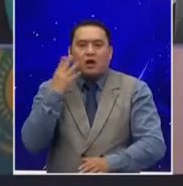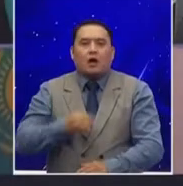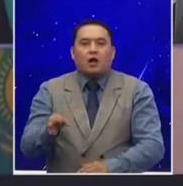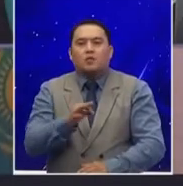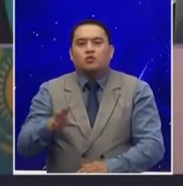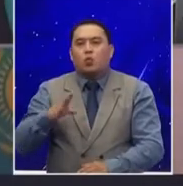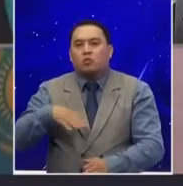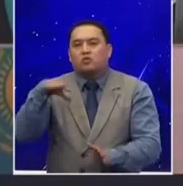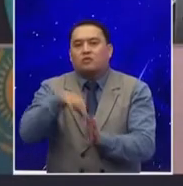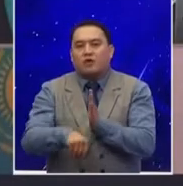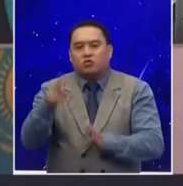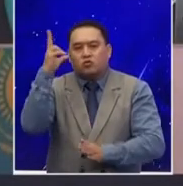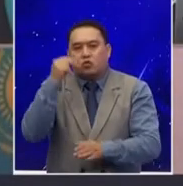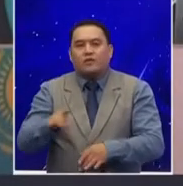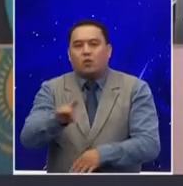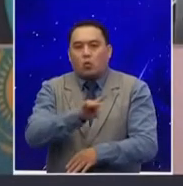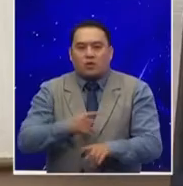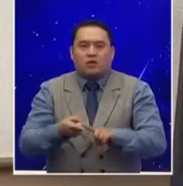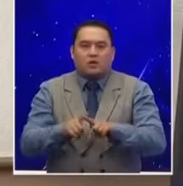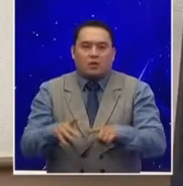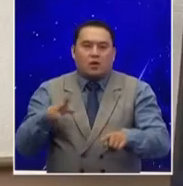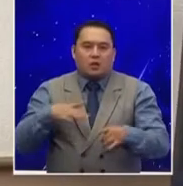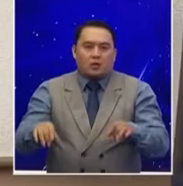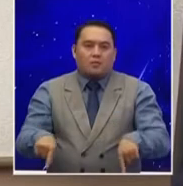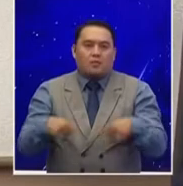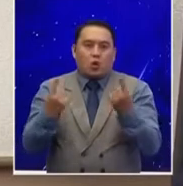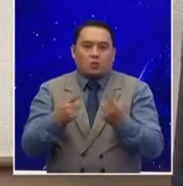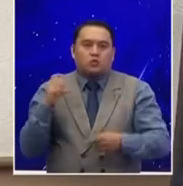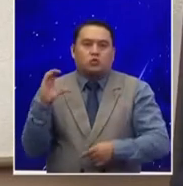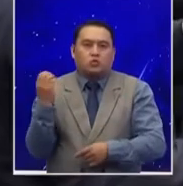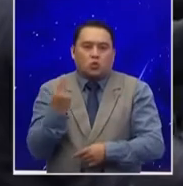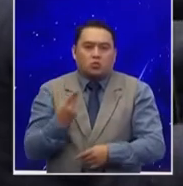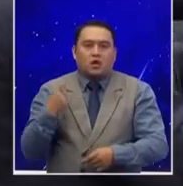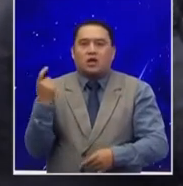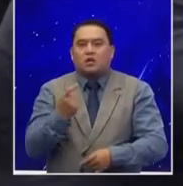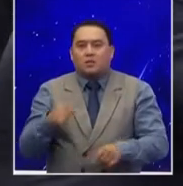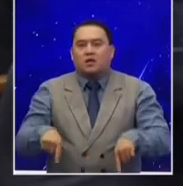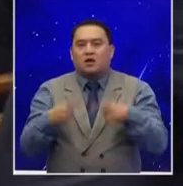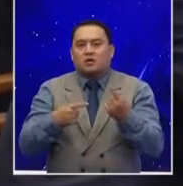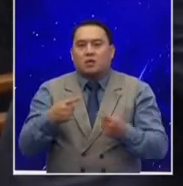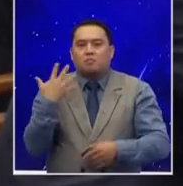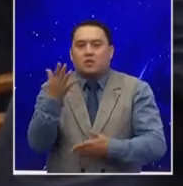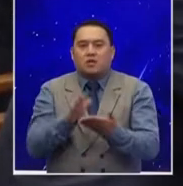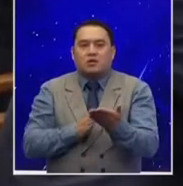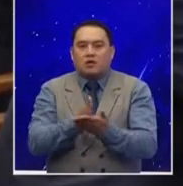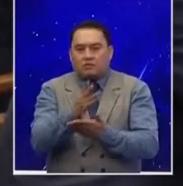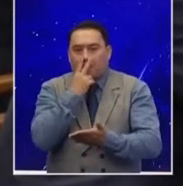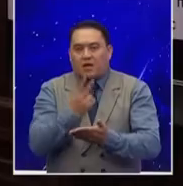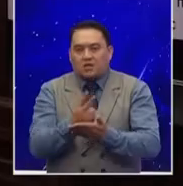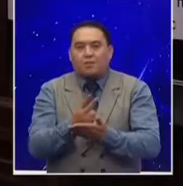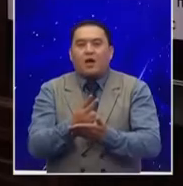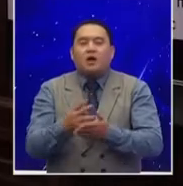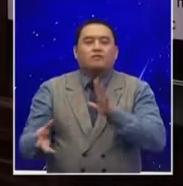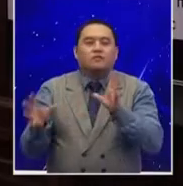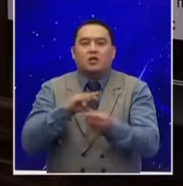85,7%. Алматинская область вошла в число регионов, где отмечается подъем социально-экономического развития по 5 основным показателям.